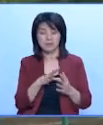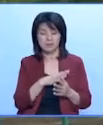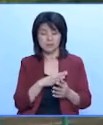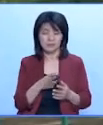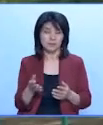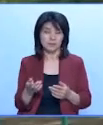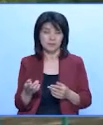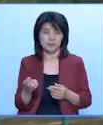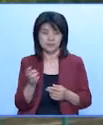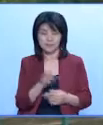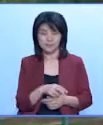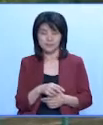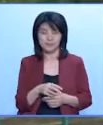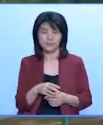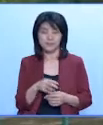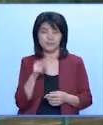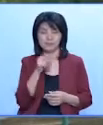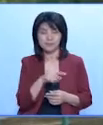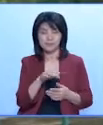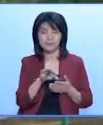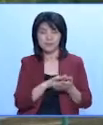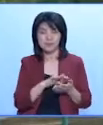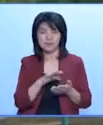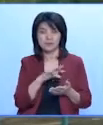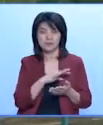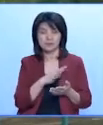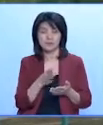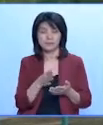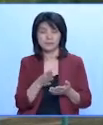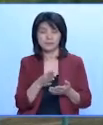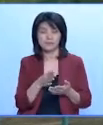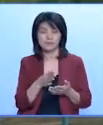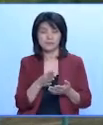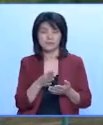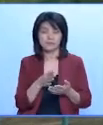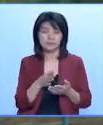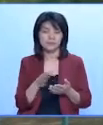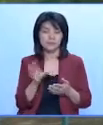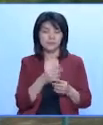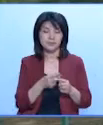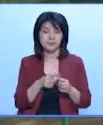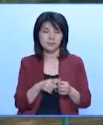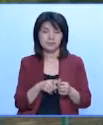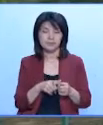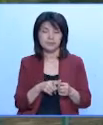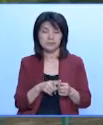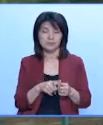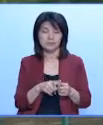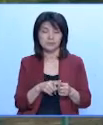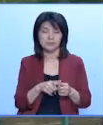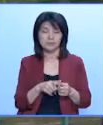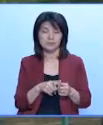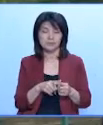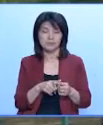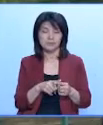совхоз училище бар екен. Сонда барып еді, сразу енді өз подъемнесі бар, ғой, направление. Соның бәрімен